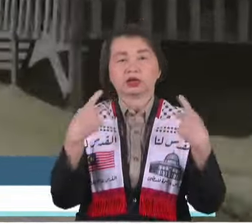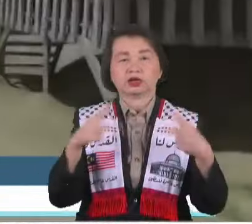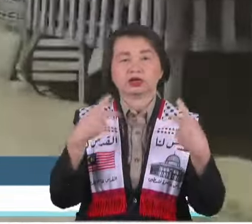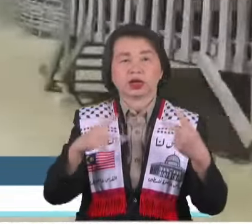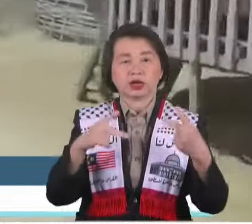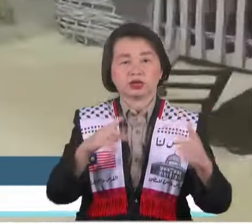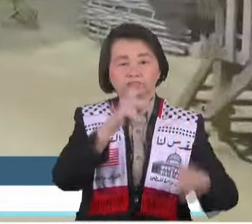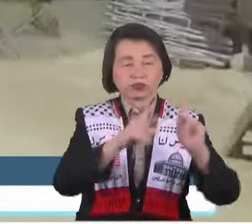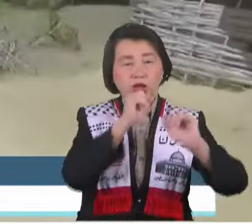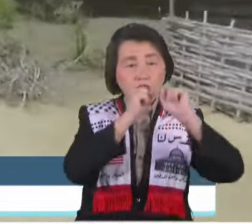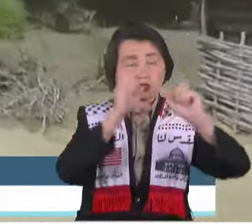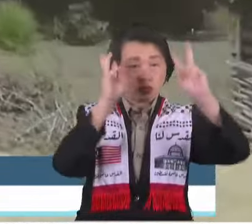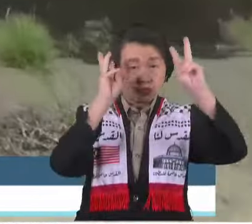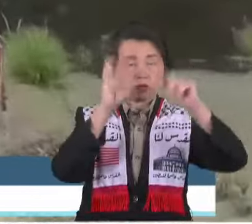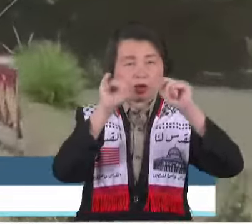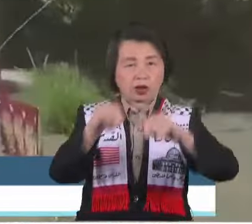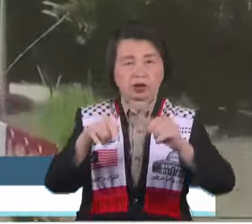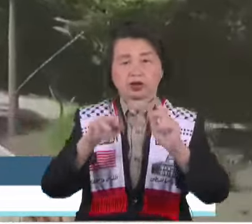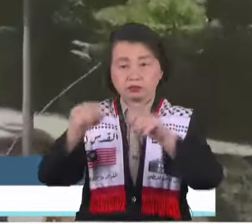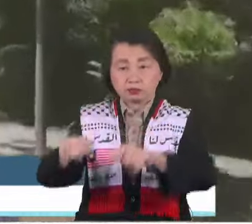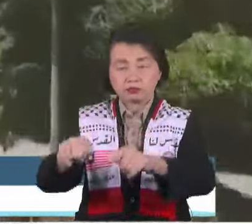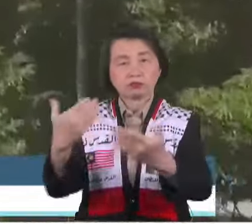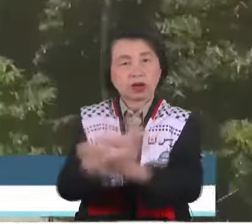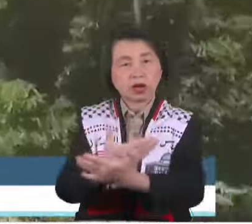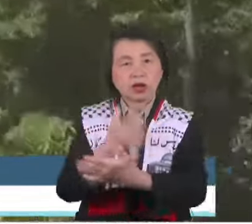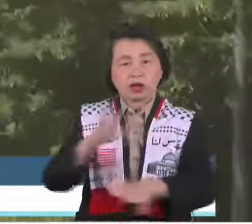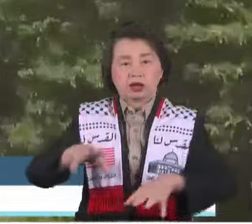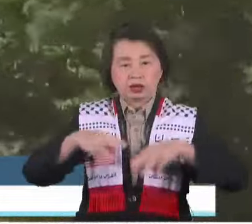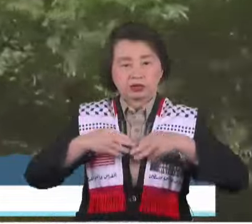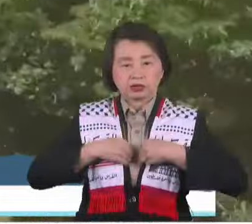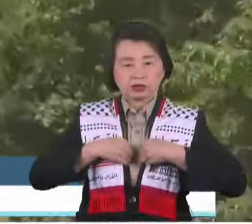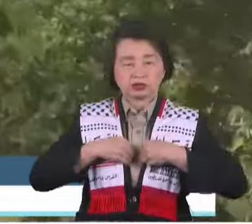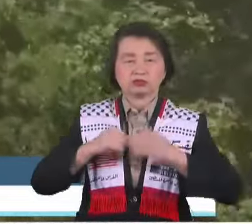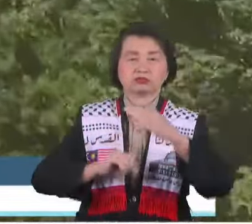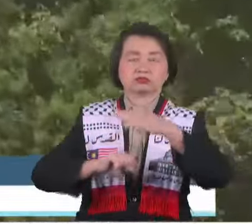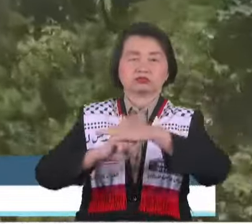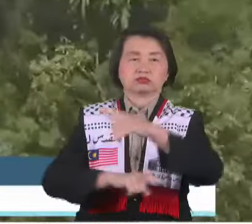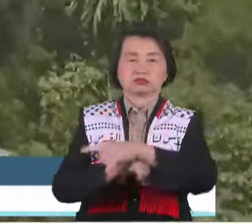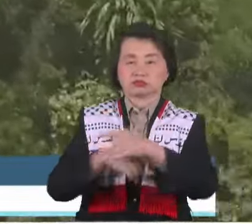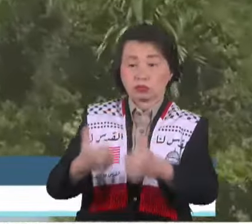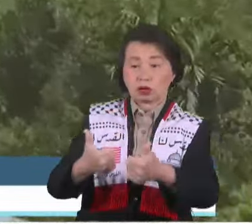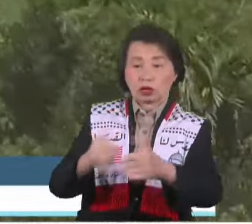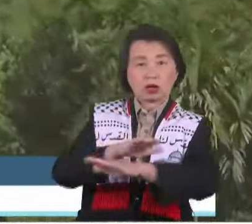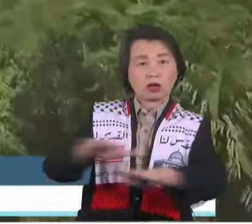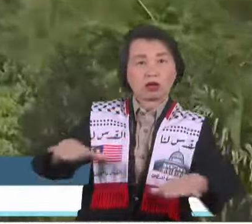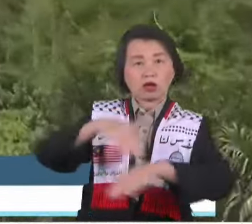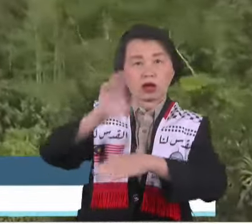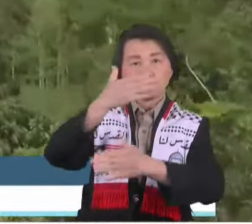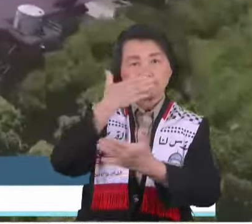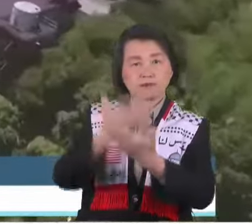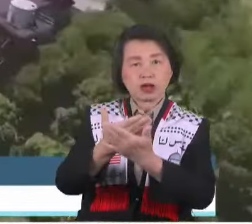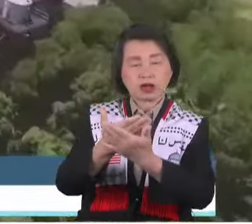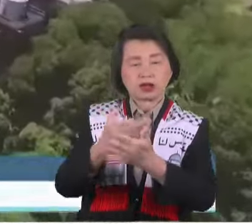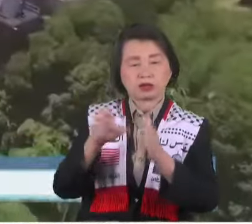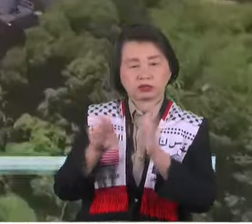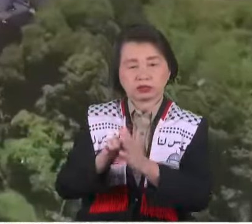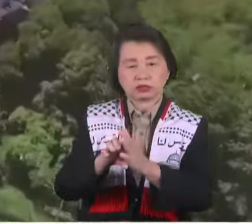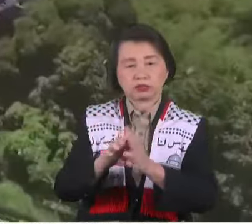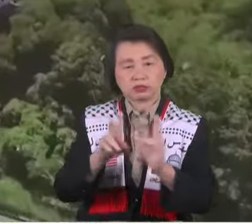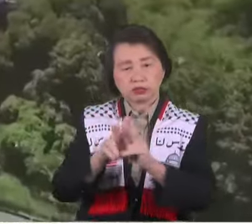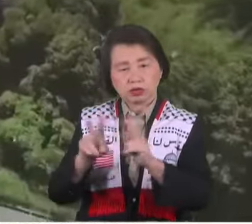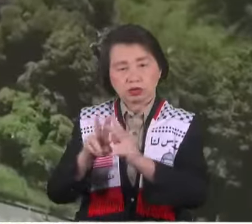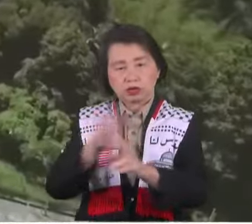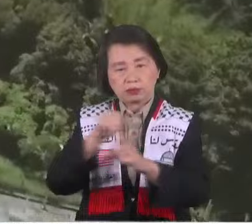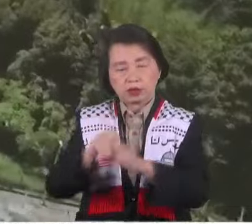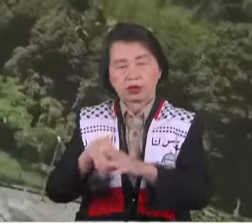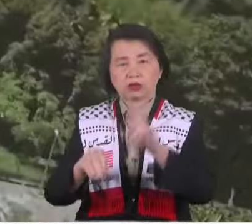Penduduk orang asli yang bakal ke penempatan baharu akan menerima infrastruktur keperluan asas lebih baik serta selesa